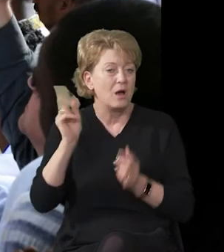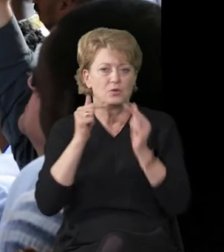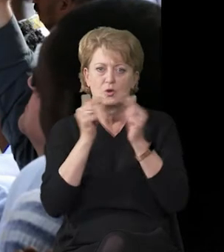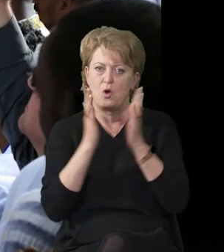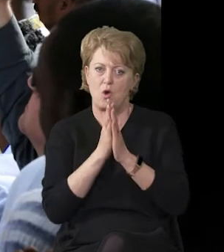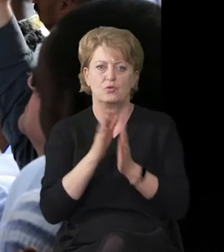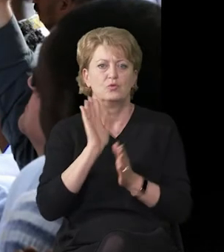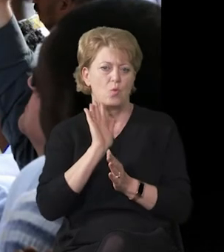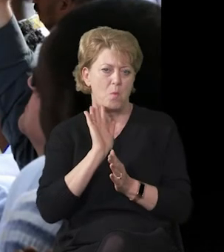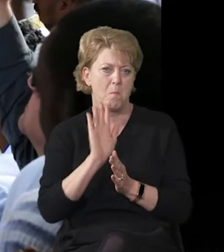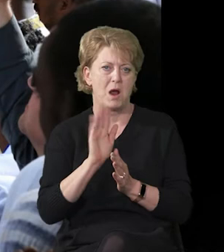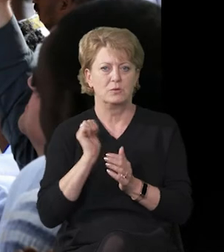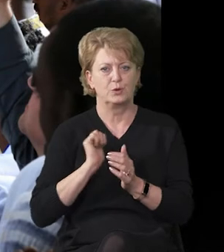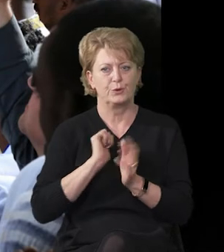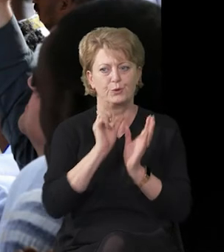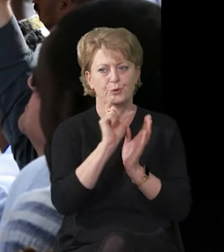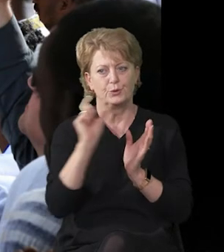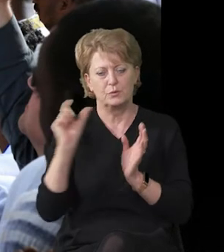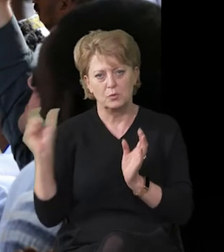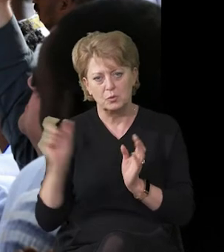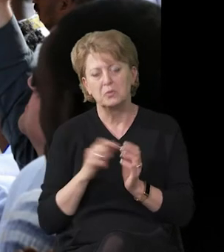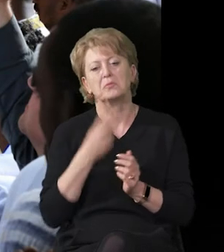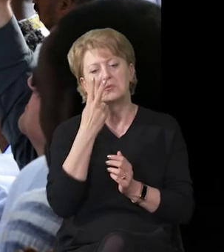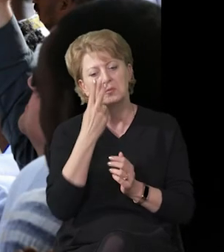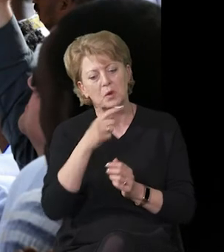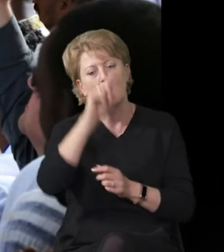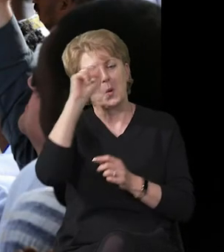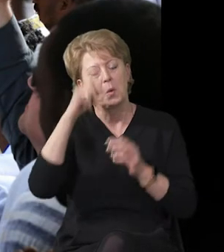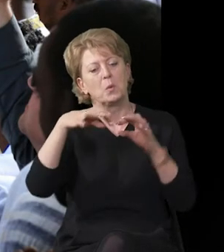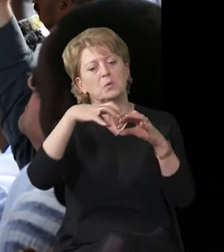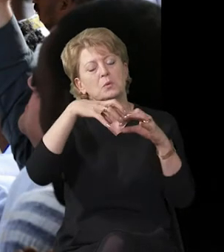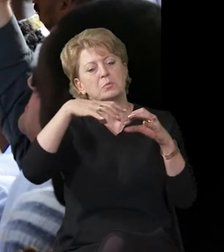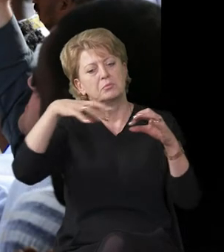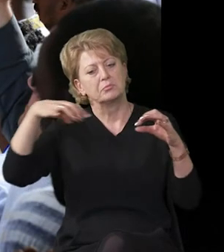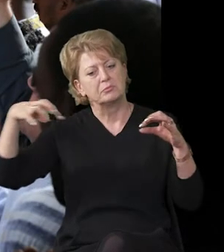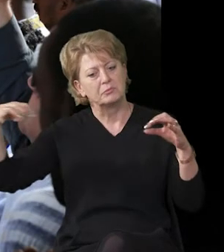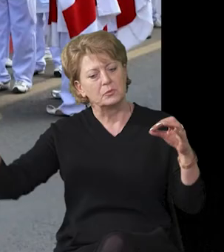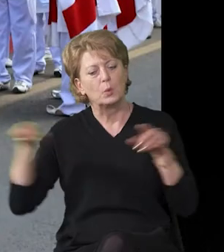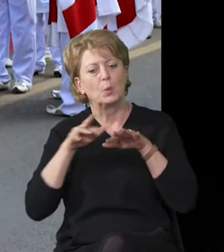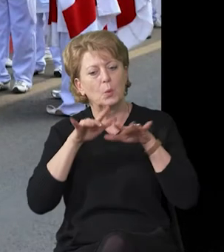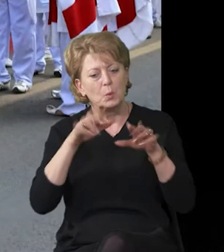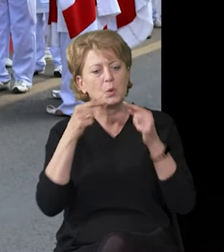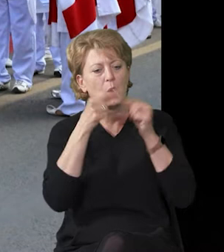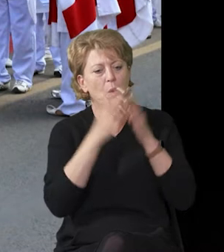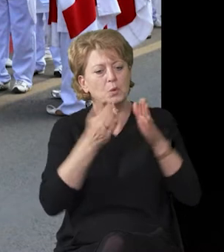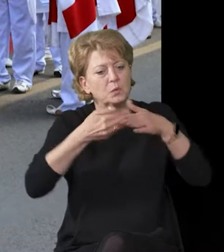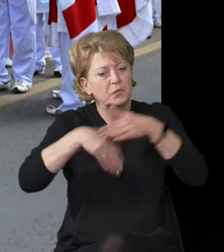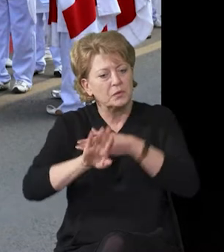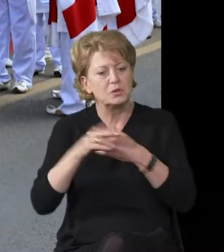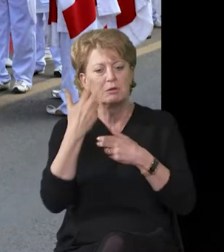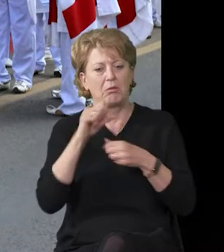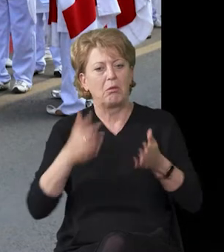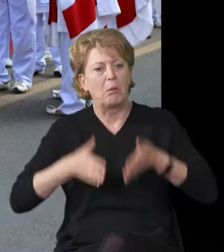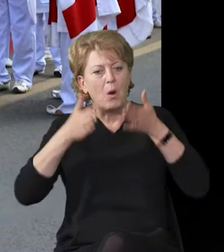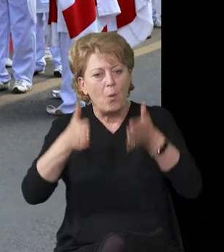zawiera. Oczywiście uformowała się procesja, która z terenu kościoła wyszła sobie na ulicę, a tam już czekał